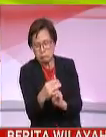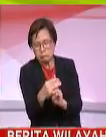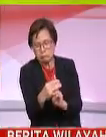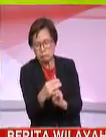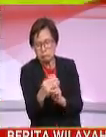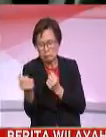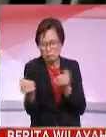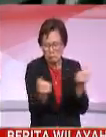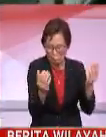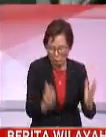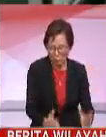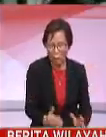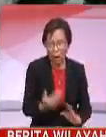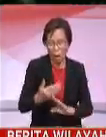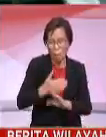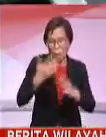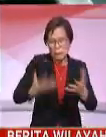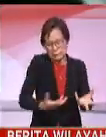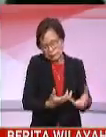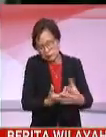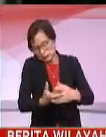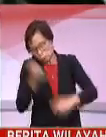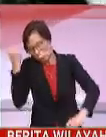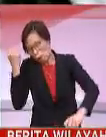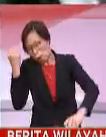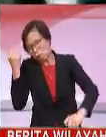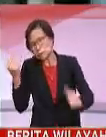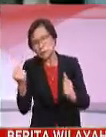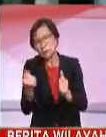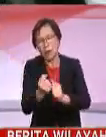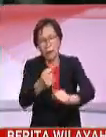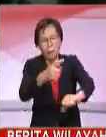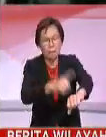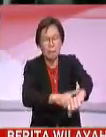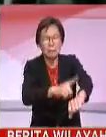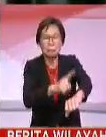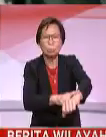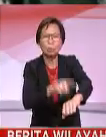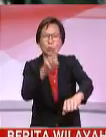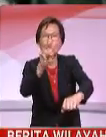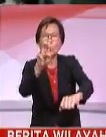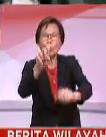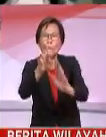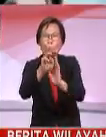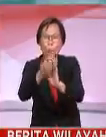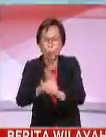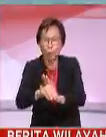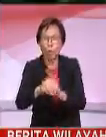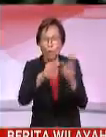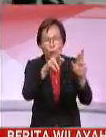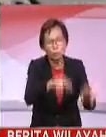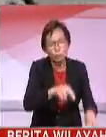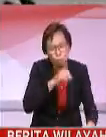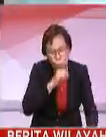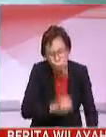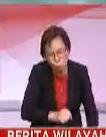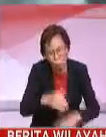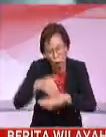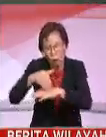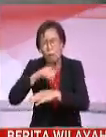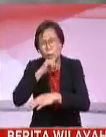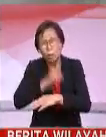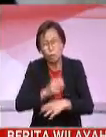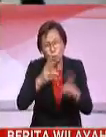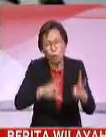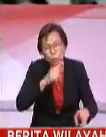bahagian pemandu kenderaan sebelum berjaya dikeluarkan dengan mengambil masa kira-kira 20 minit. Warga emas yang parah itu dihantar